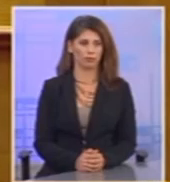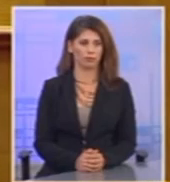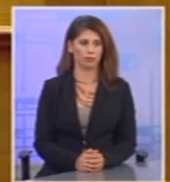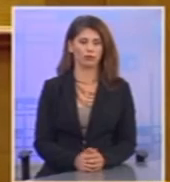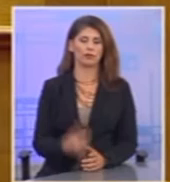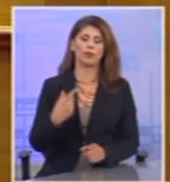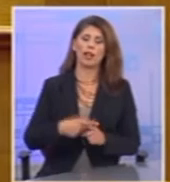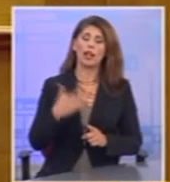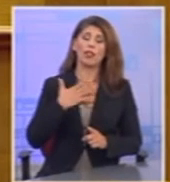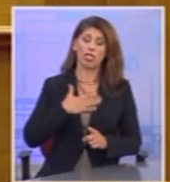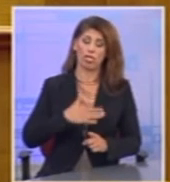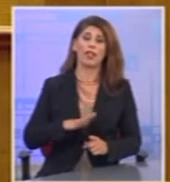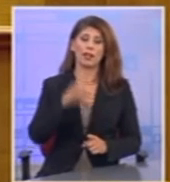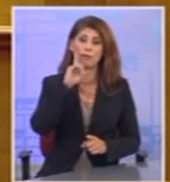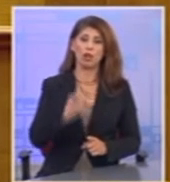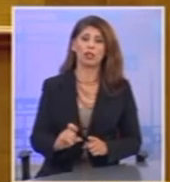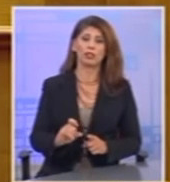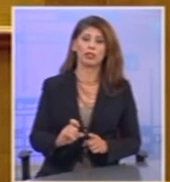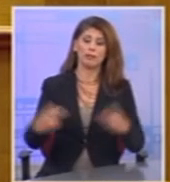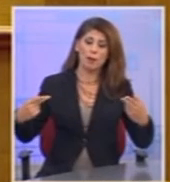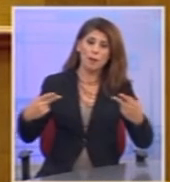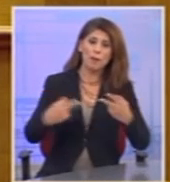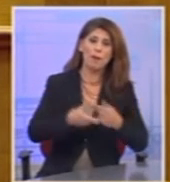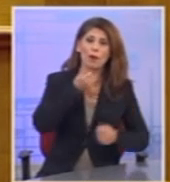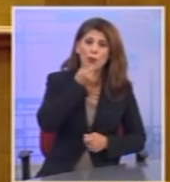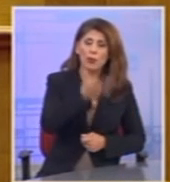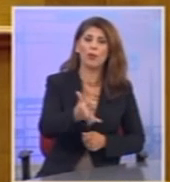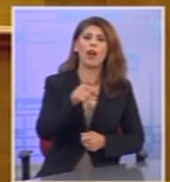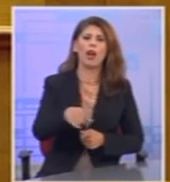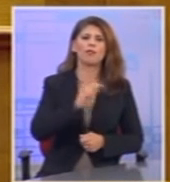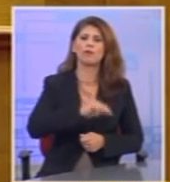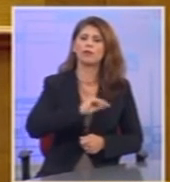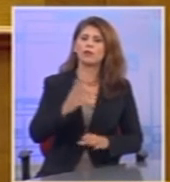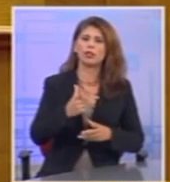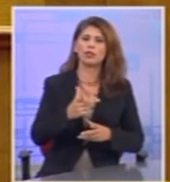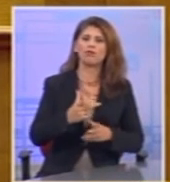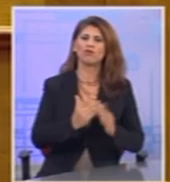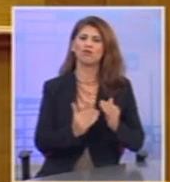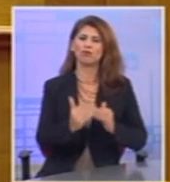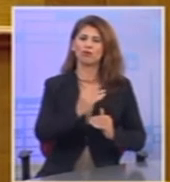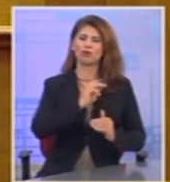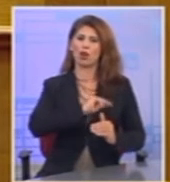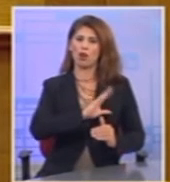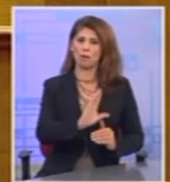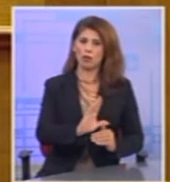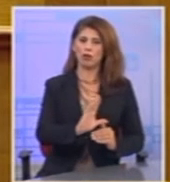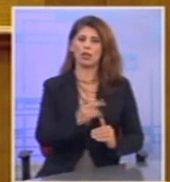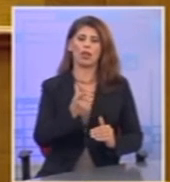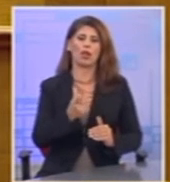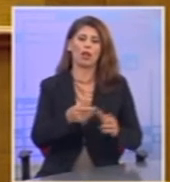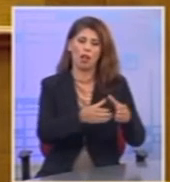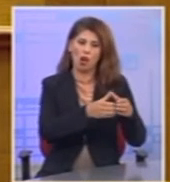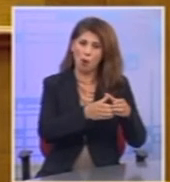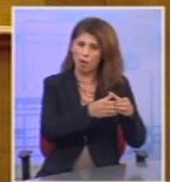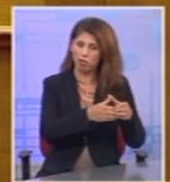οι προνομιούχοι, οι συντεχνίες και αυτοί που είναι κοντά στα κόμματα. Και τα χρήματα πρέπει να πηγαίνουν στους χαμένους των μνημονίων και